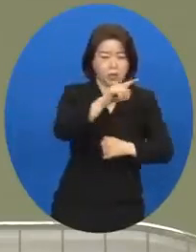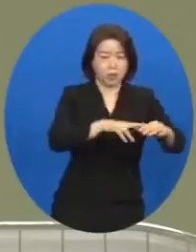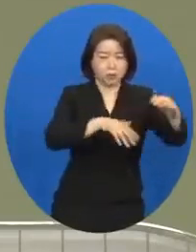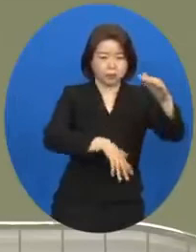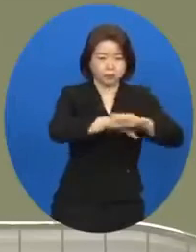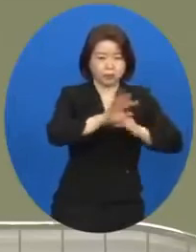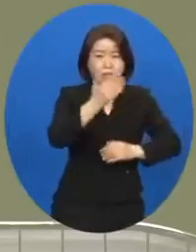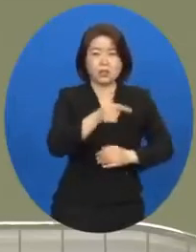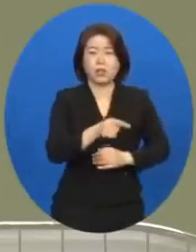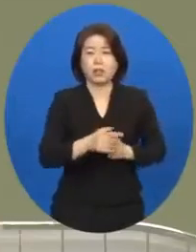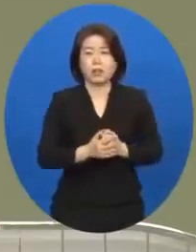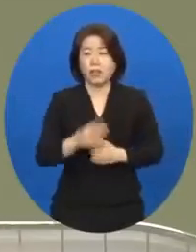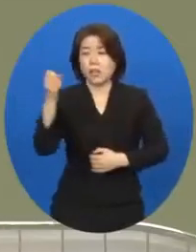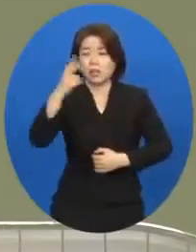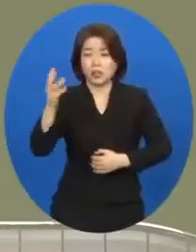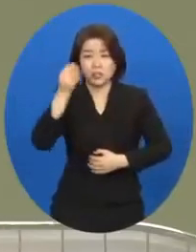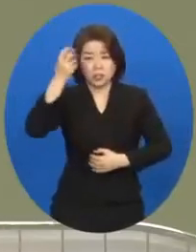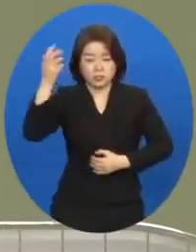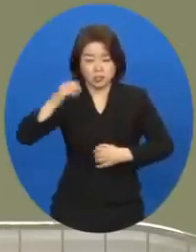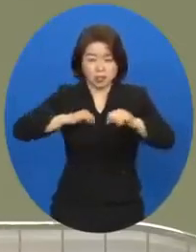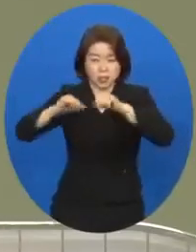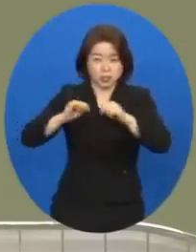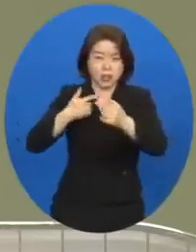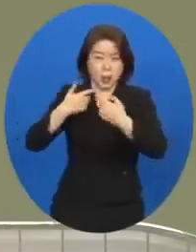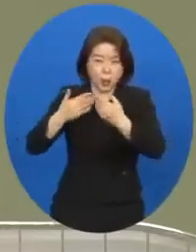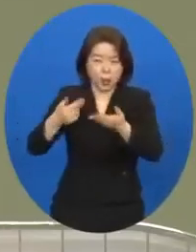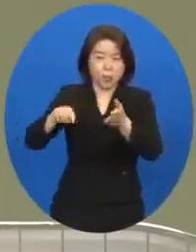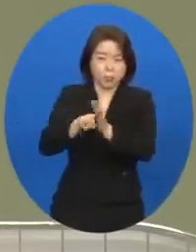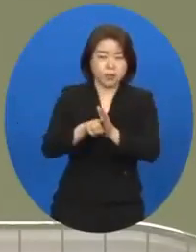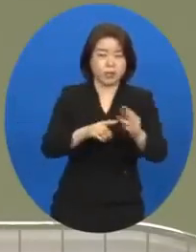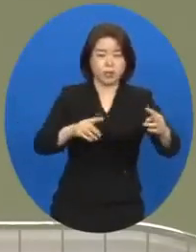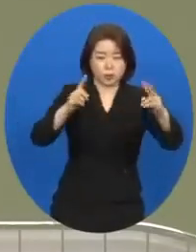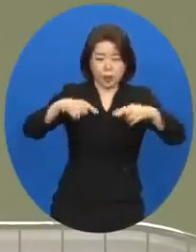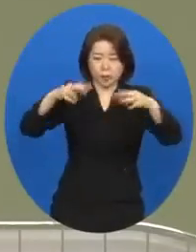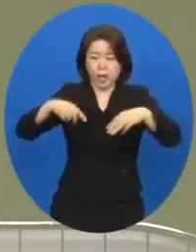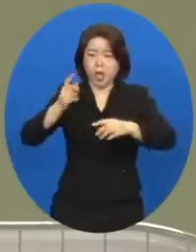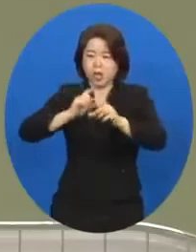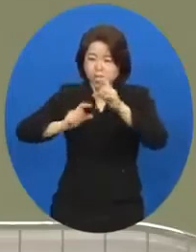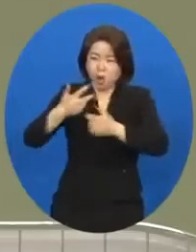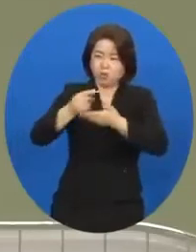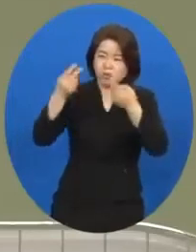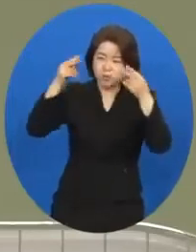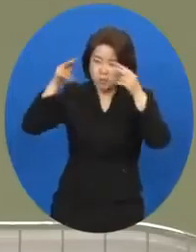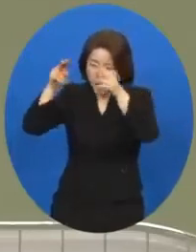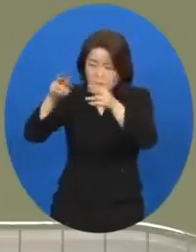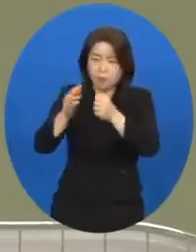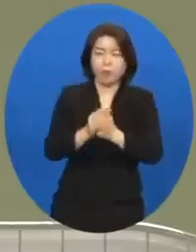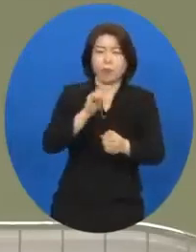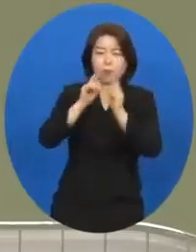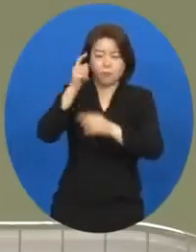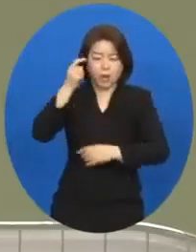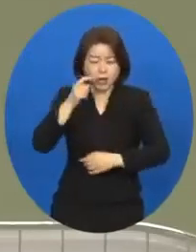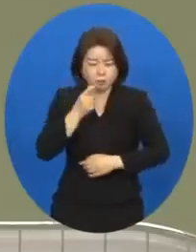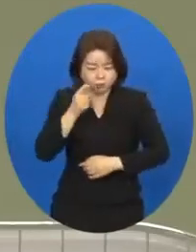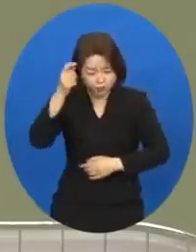만들어버립니다. 다시 성령의 역사를 경험하려면 몇 배로 주님을 바라보고 말씀을 묵상하고 기도하는